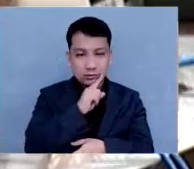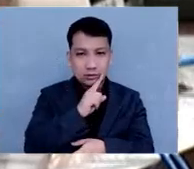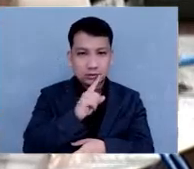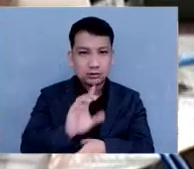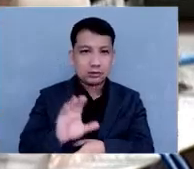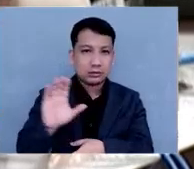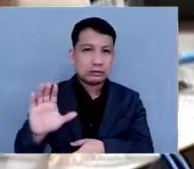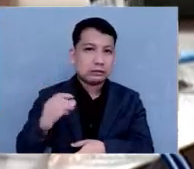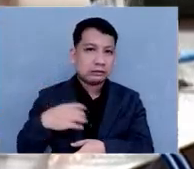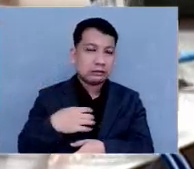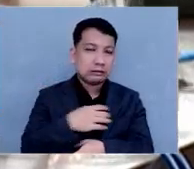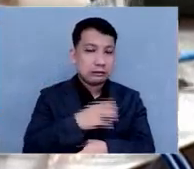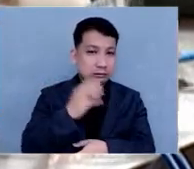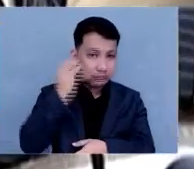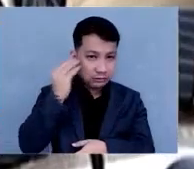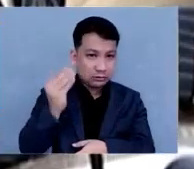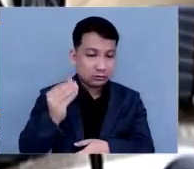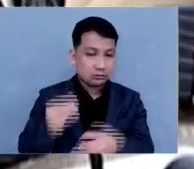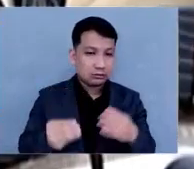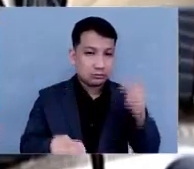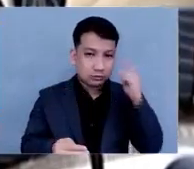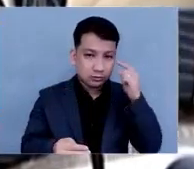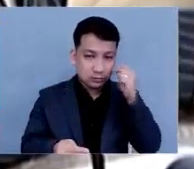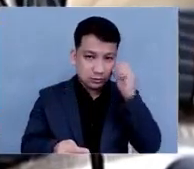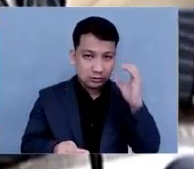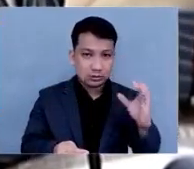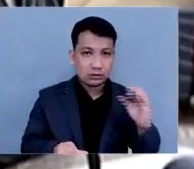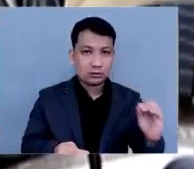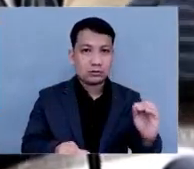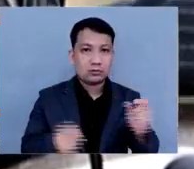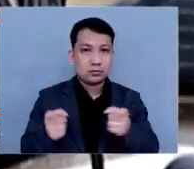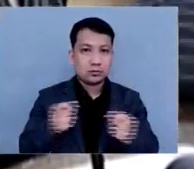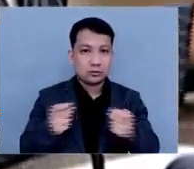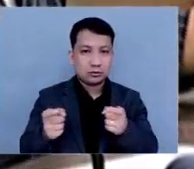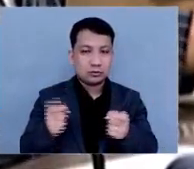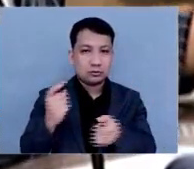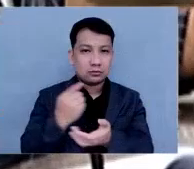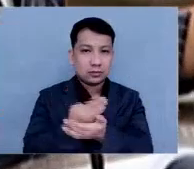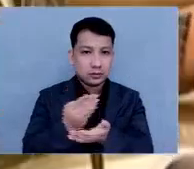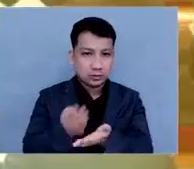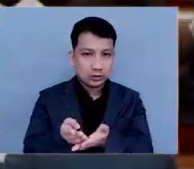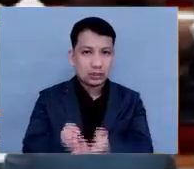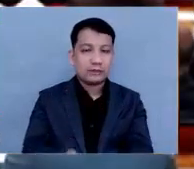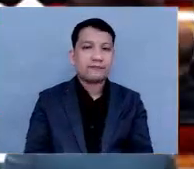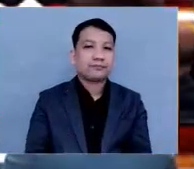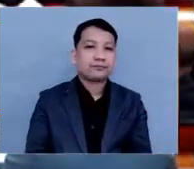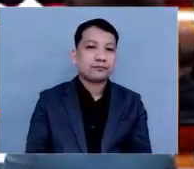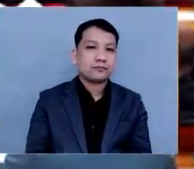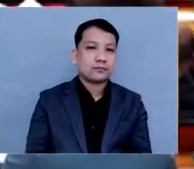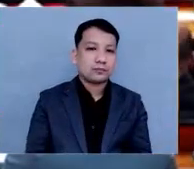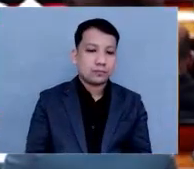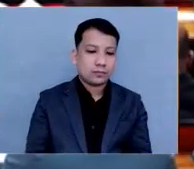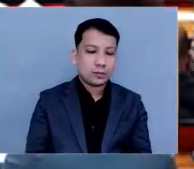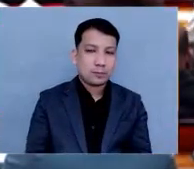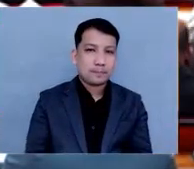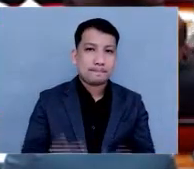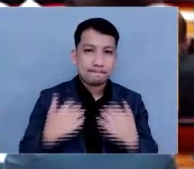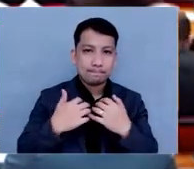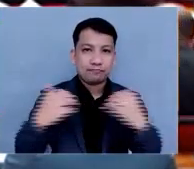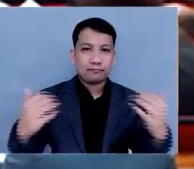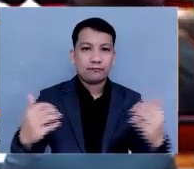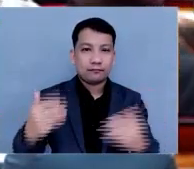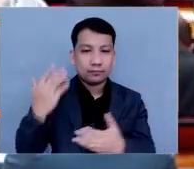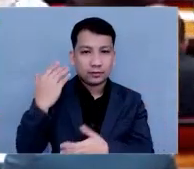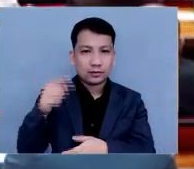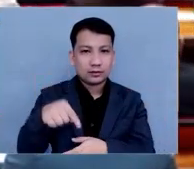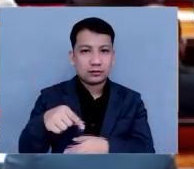waldz at appropriations chairman zaldo lang ang may kontrol sa Pambansang budget sa plenary debates napa ang